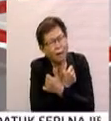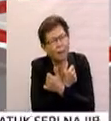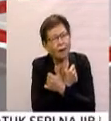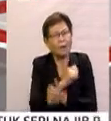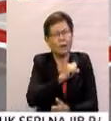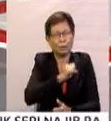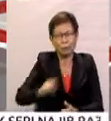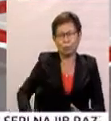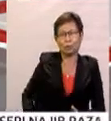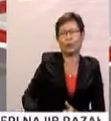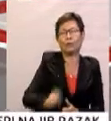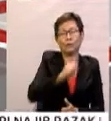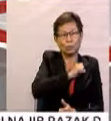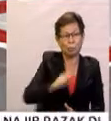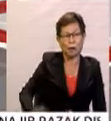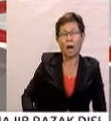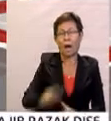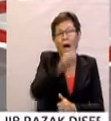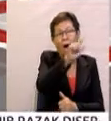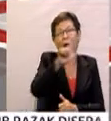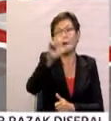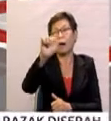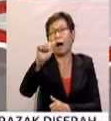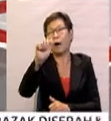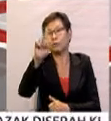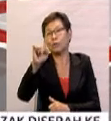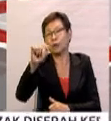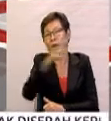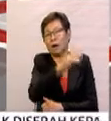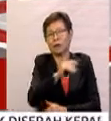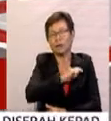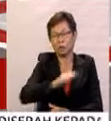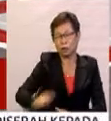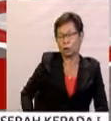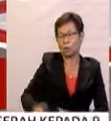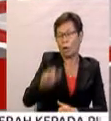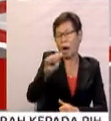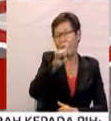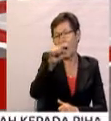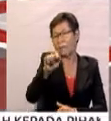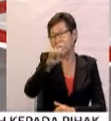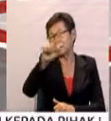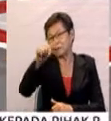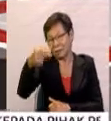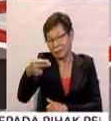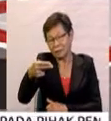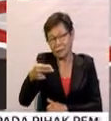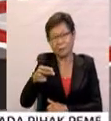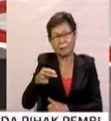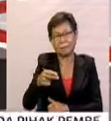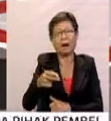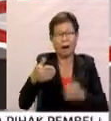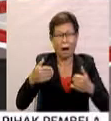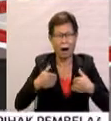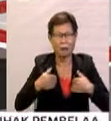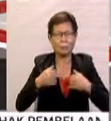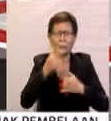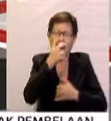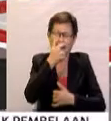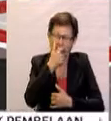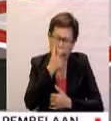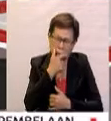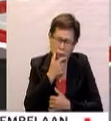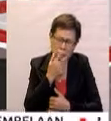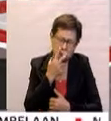Al-Sultan Abdullah Hari Ayatuddin Al-Mustafa Billah Shah dan Tunku Azizah Aminah Maimunah Iskandariah, ada yang terlalu hiba